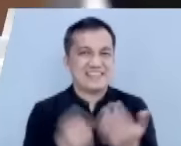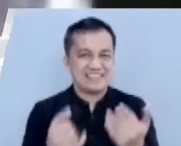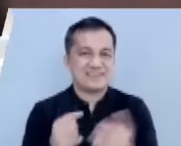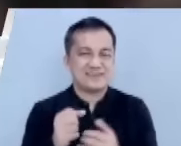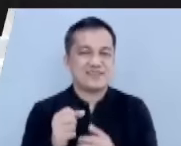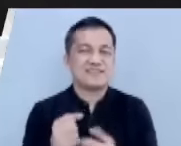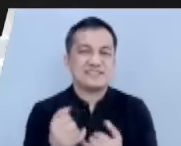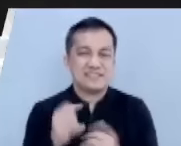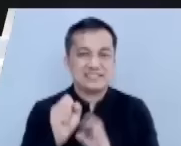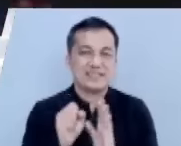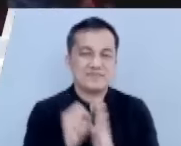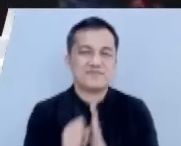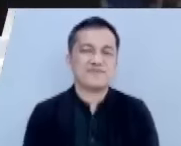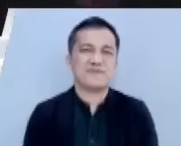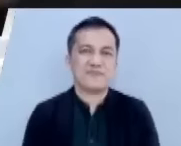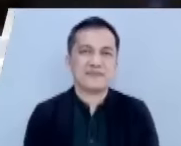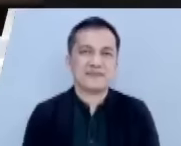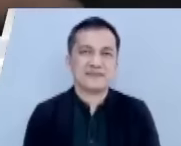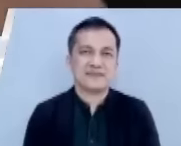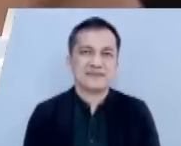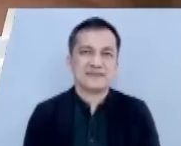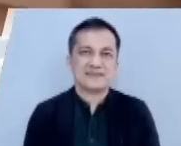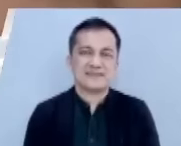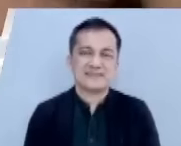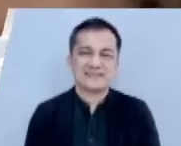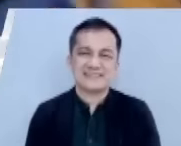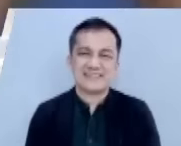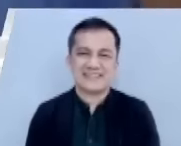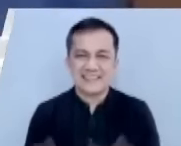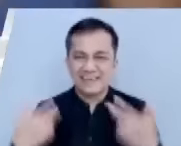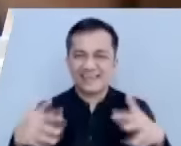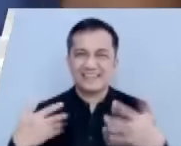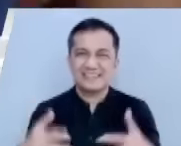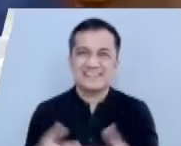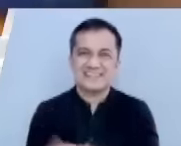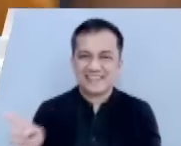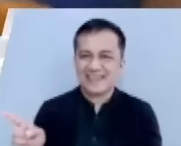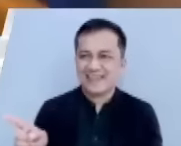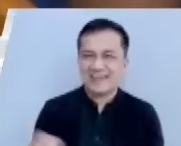Yeah! Kasama ka bang manood? Siya po.